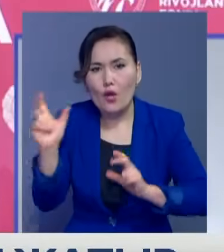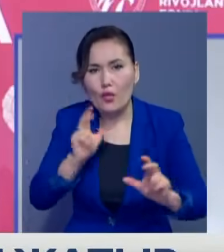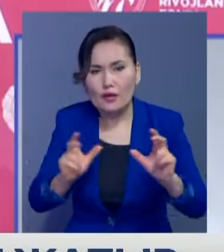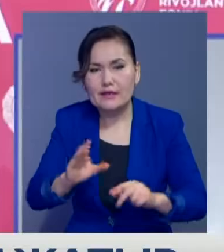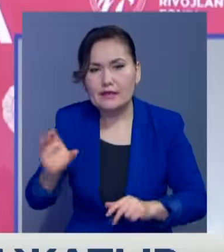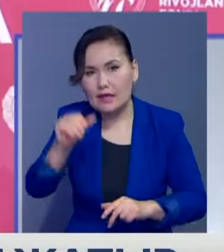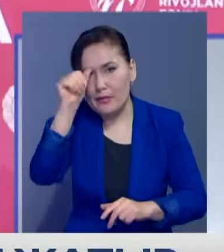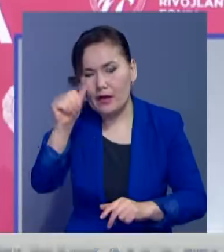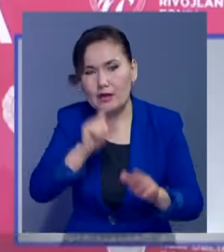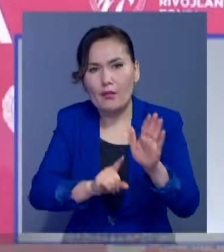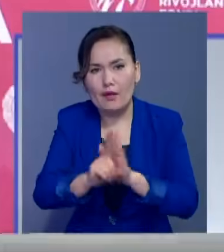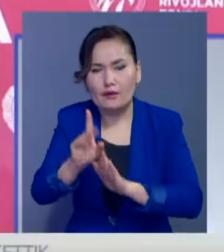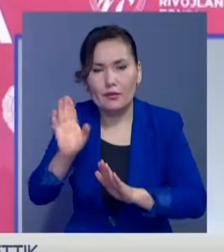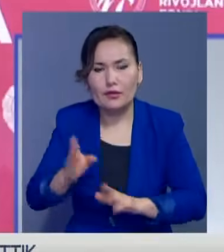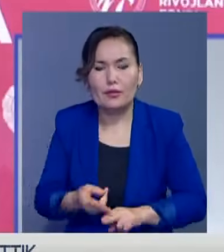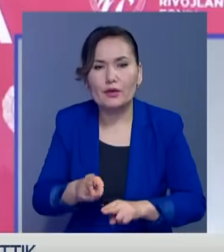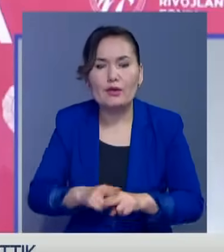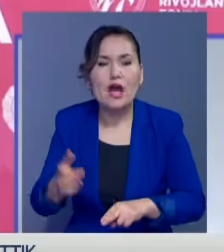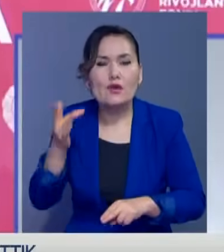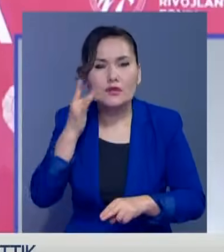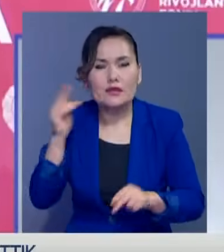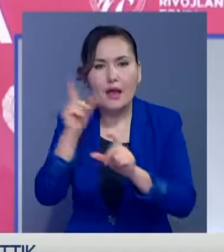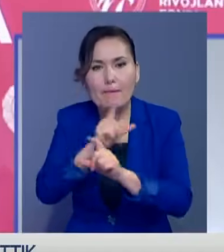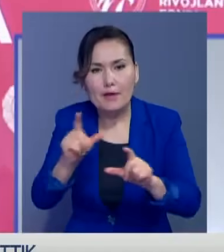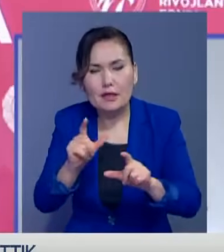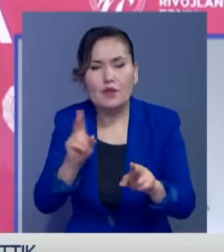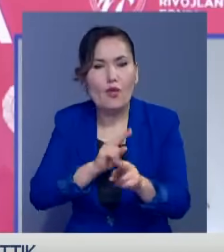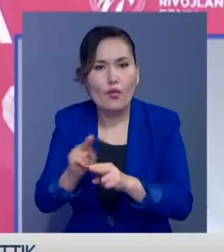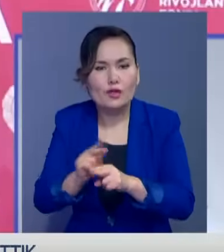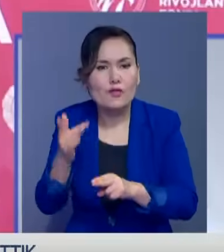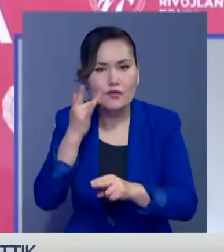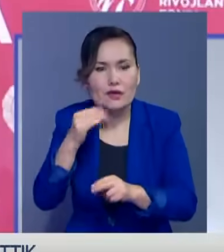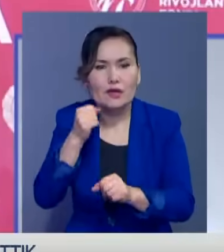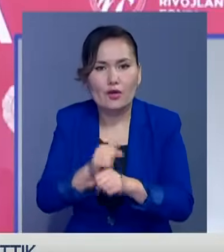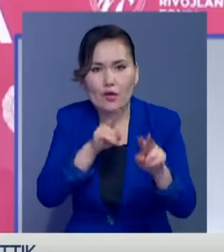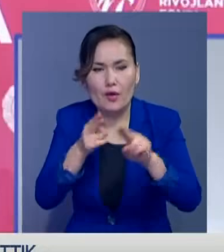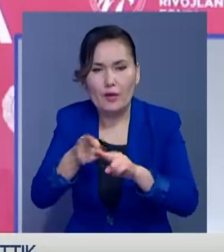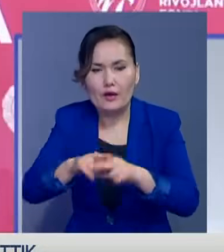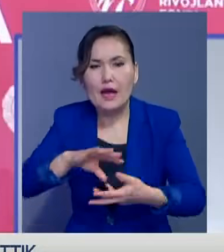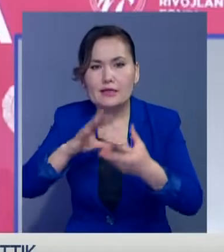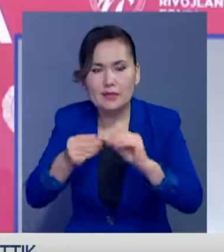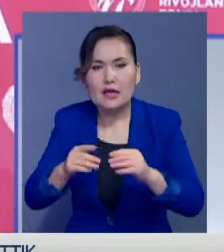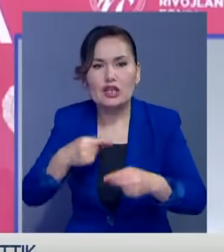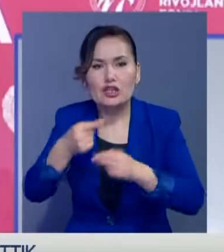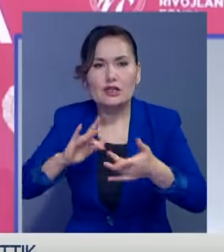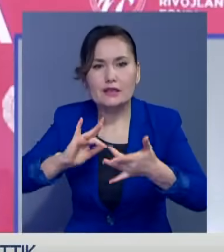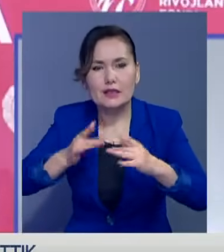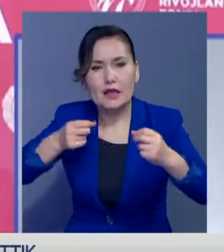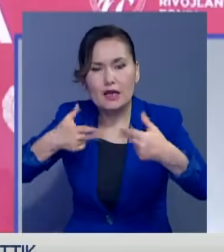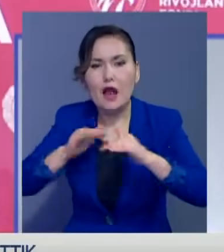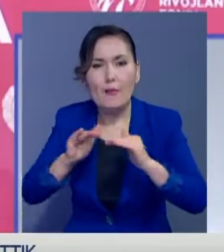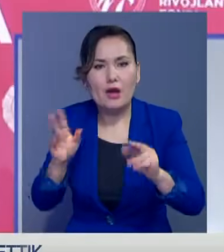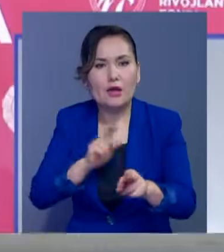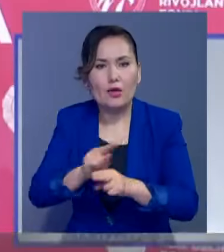Біздің инспекция қашықтан оқыту жүйесін ұдайы қадағалап отырады. Ол үшін біз арнайы телеграм-ботты іске қостық. Бұл жерге ата-аналар